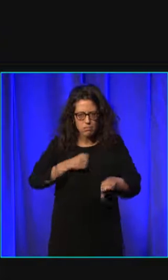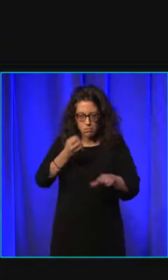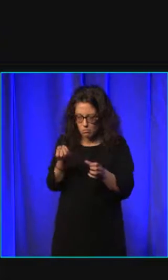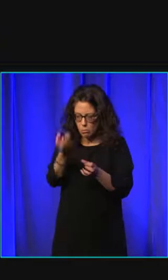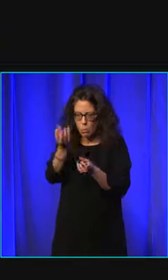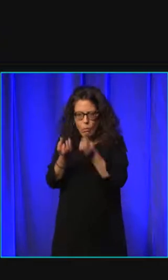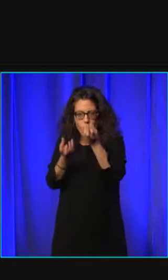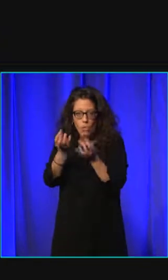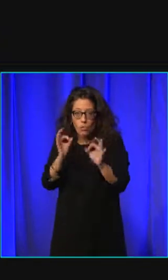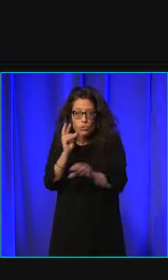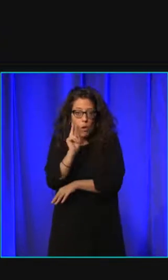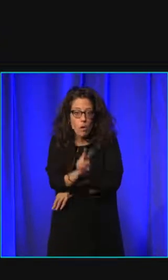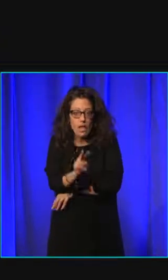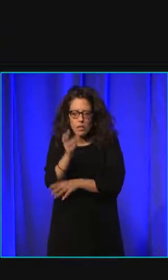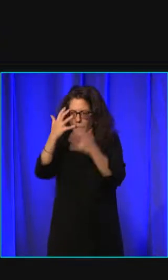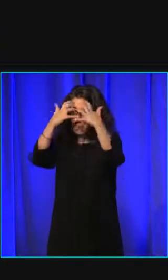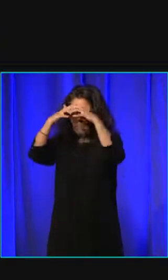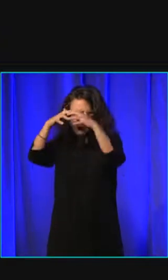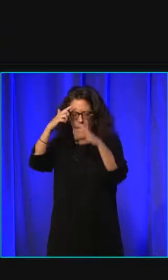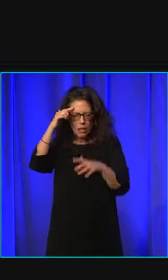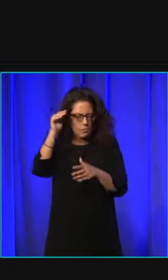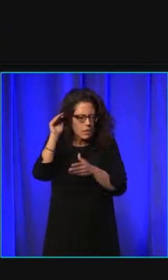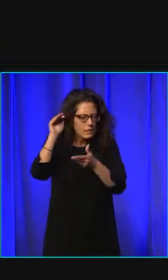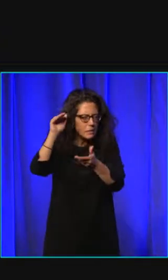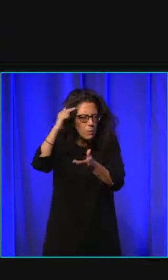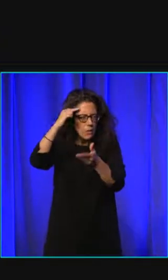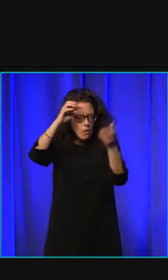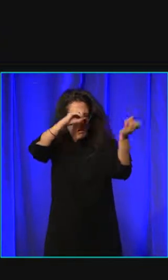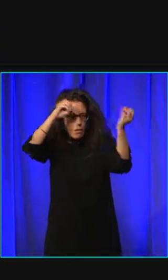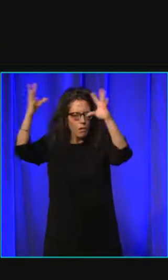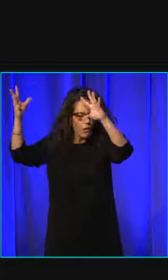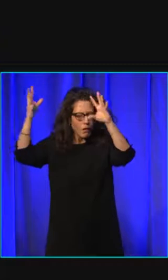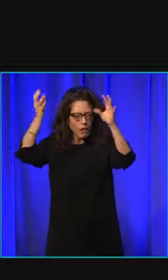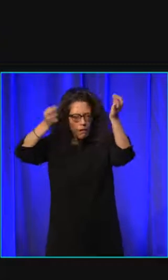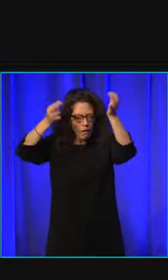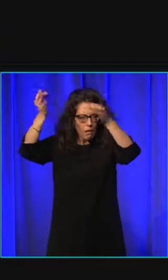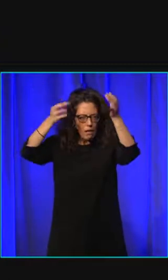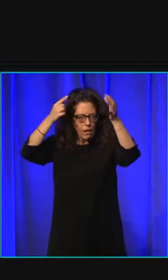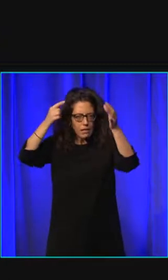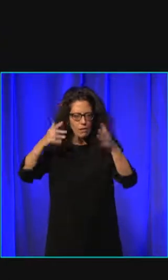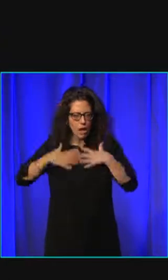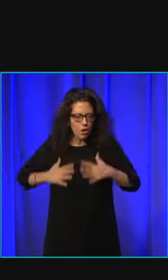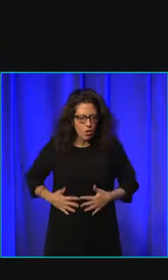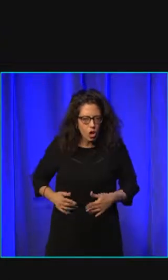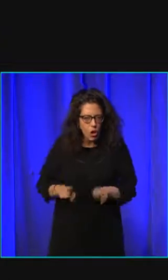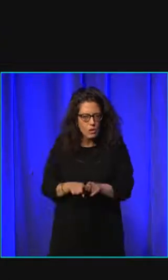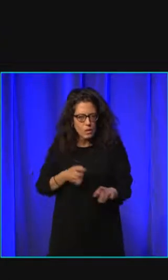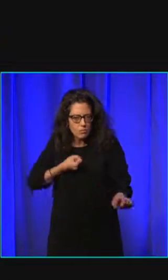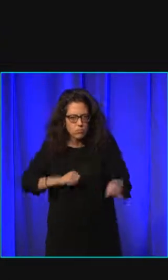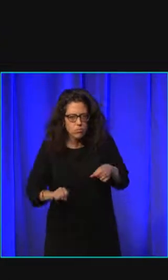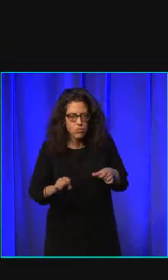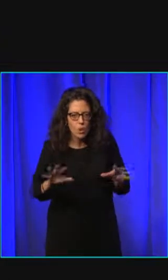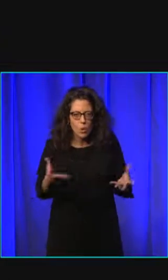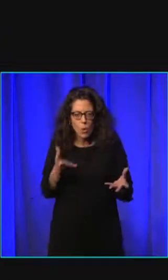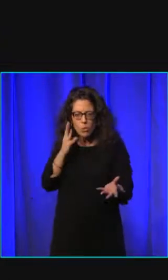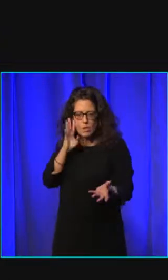que le sujet, il simule la sortie motrice, les entrées somatosensorielles qui accompagnent la